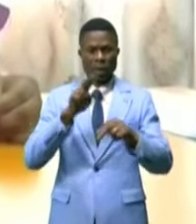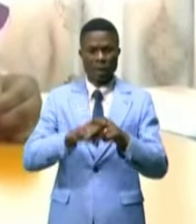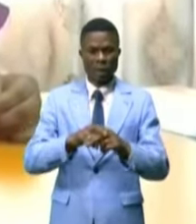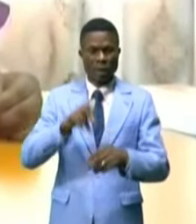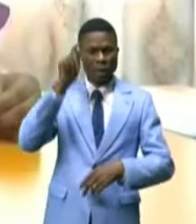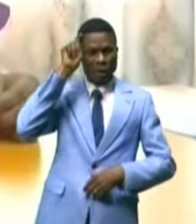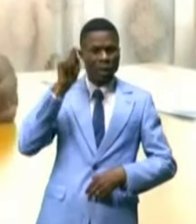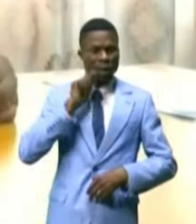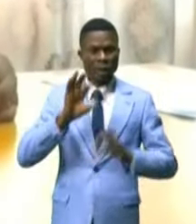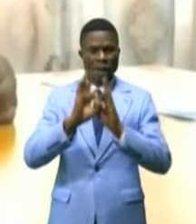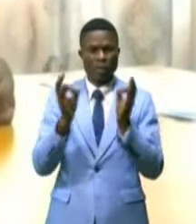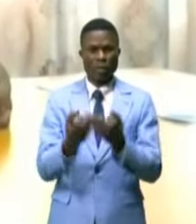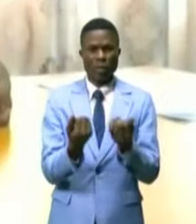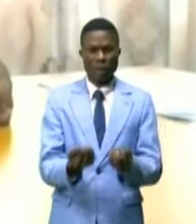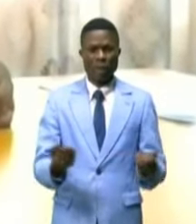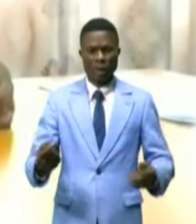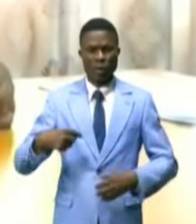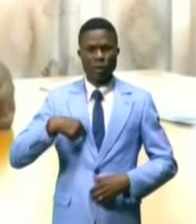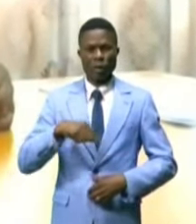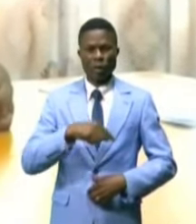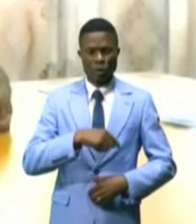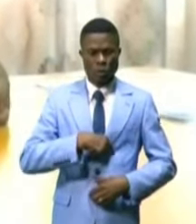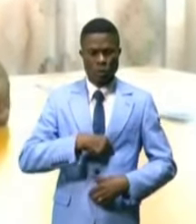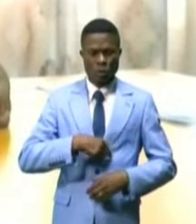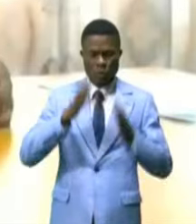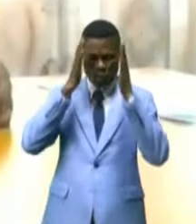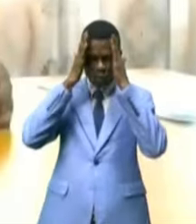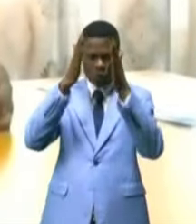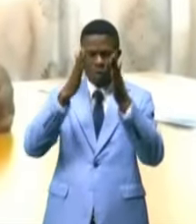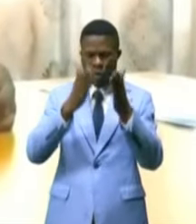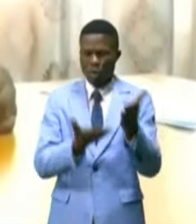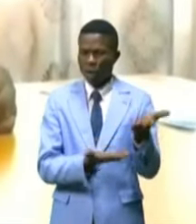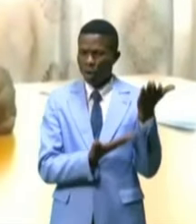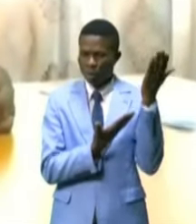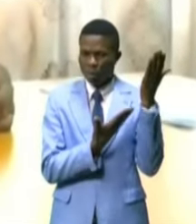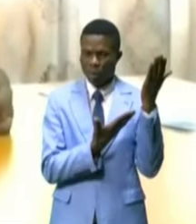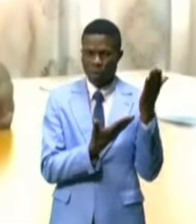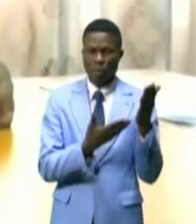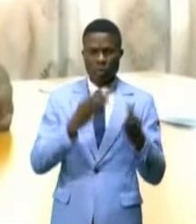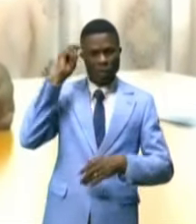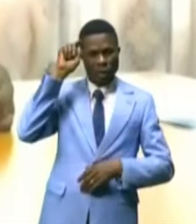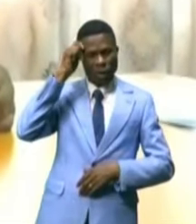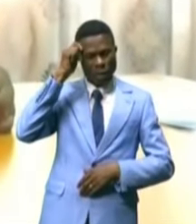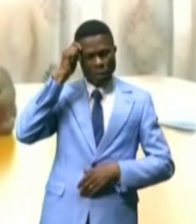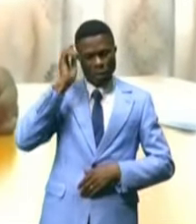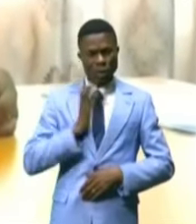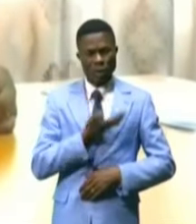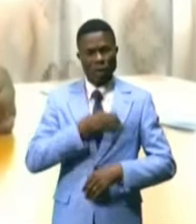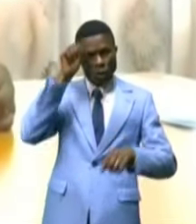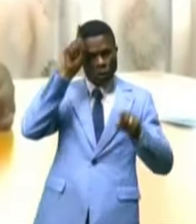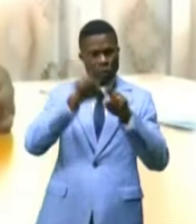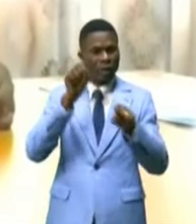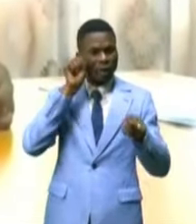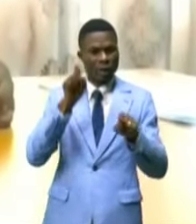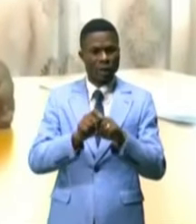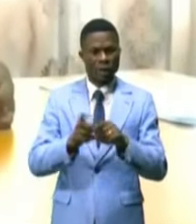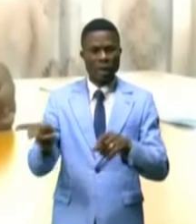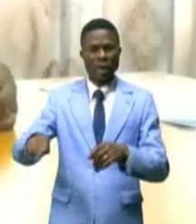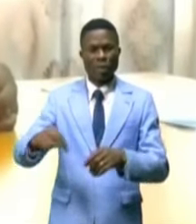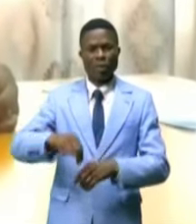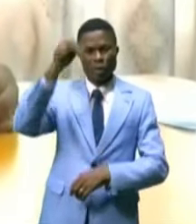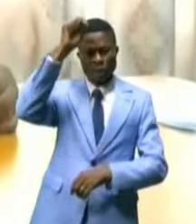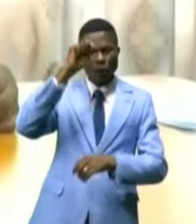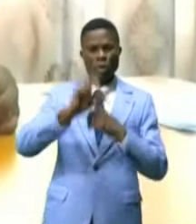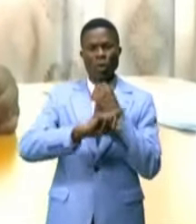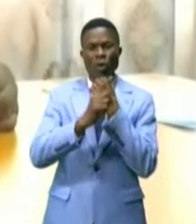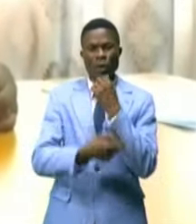et Familles, nous gardons une pensée pieuse en mémoire de nos frères et sœurs du Nord Kivu, Sud Kivu et